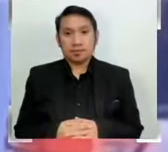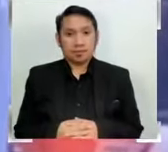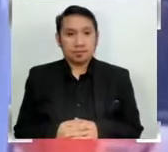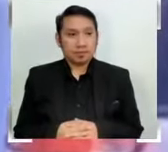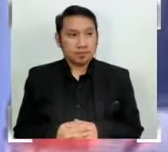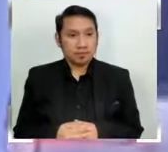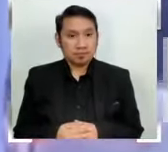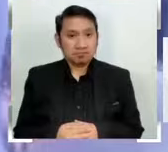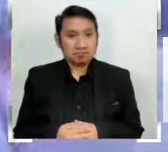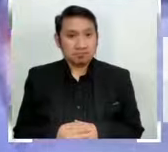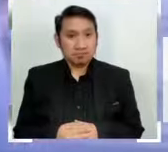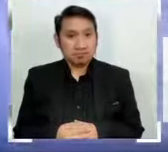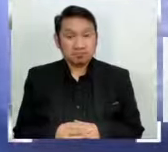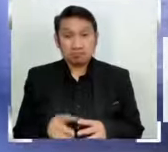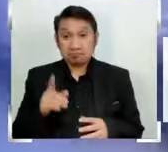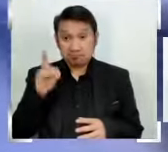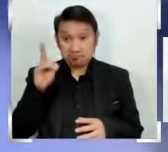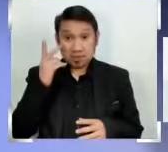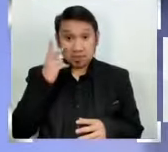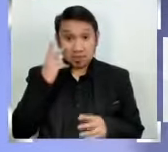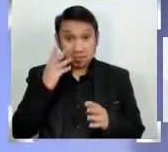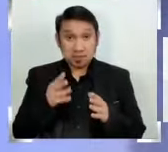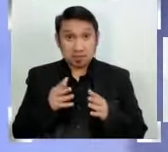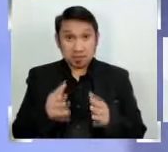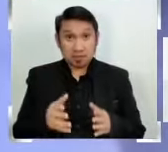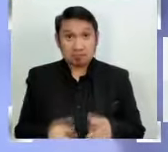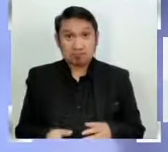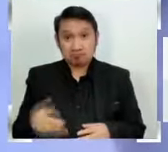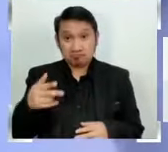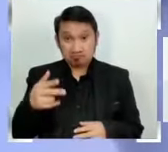Nakahinto sa kanto ng kalsada ang isang motorsiklo sa kayang